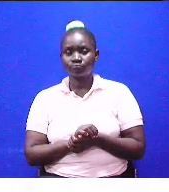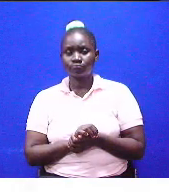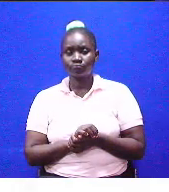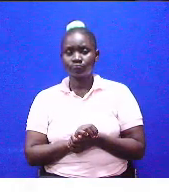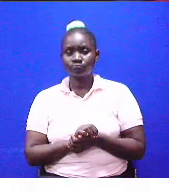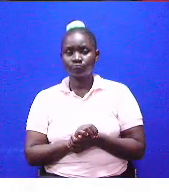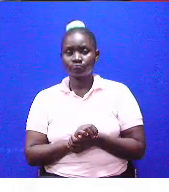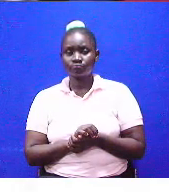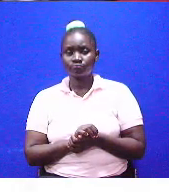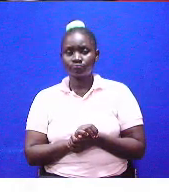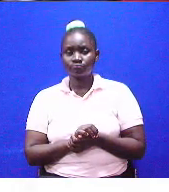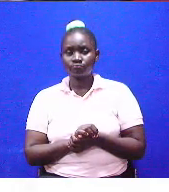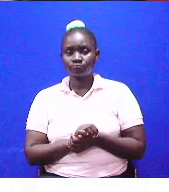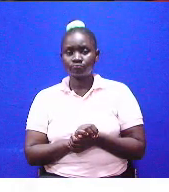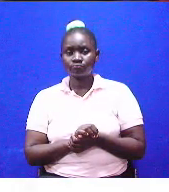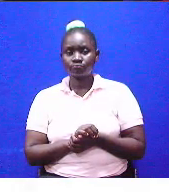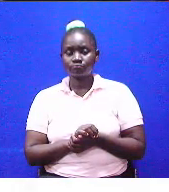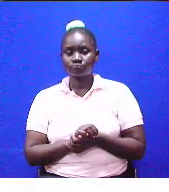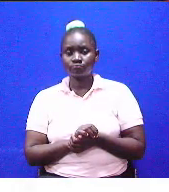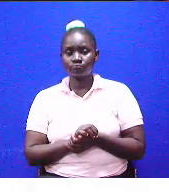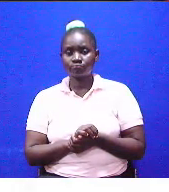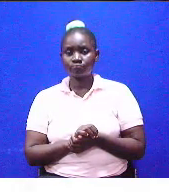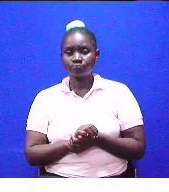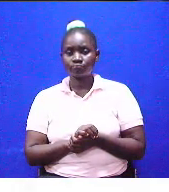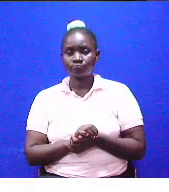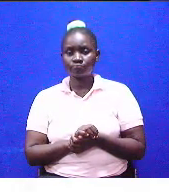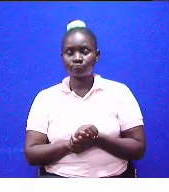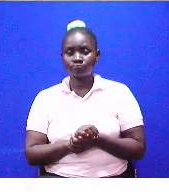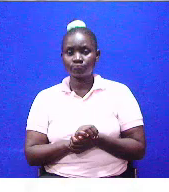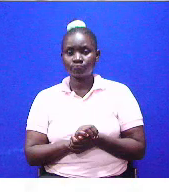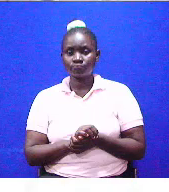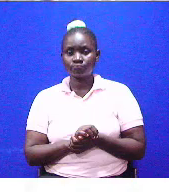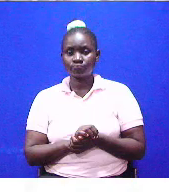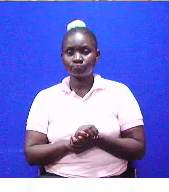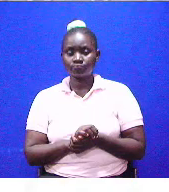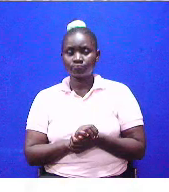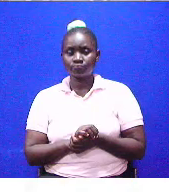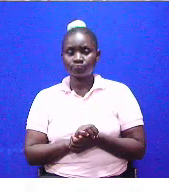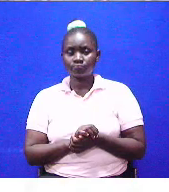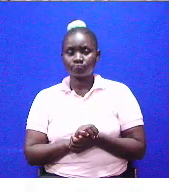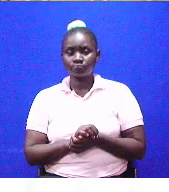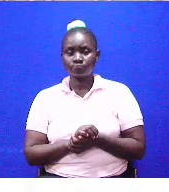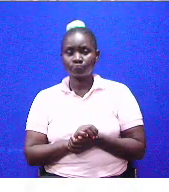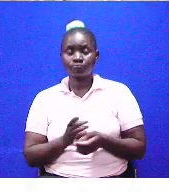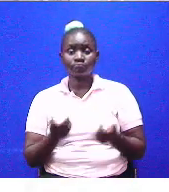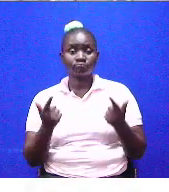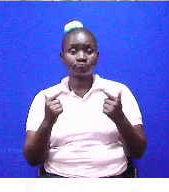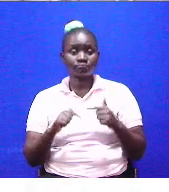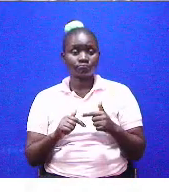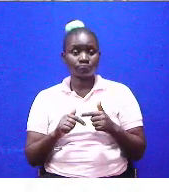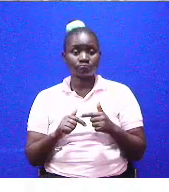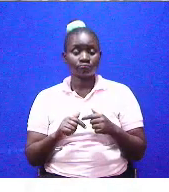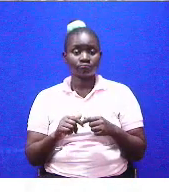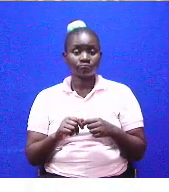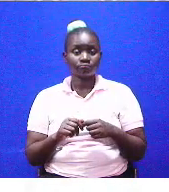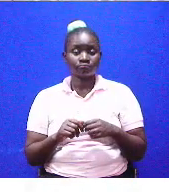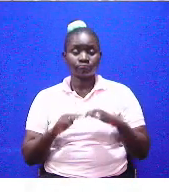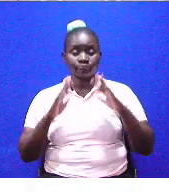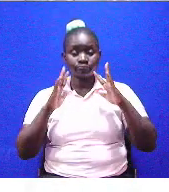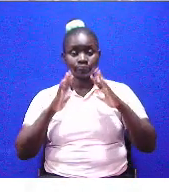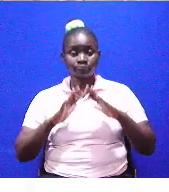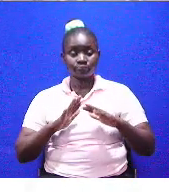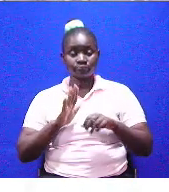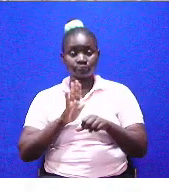mkanijengee nyumba, nami nitafurahia nikiona nyumba nzuri. So kwa siku ya leo imekuwa ya baraka kabisa.